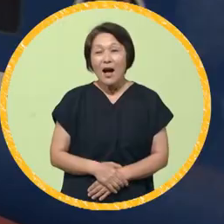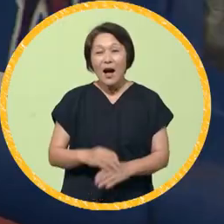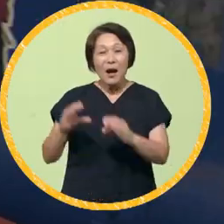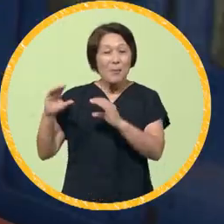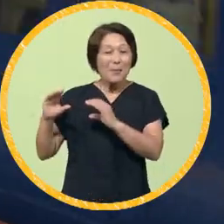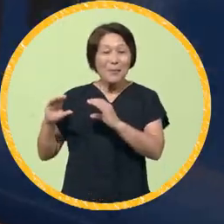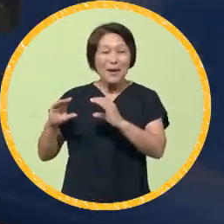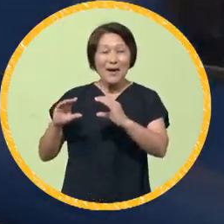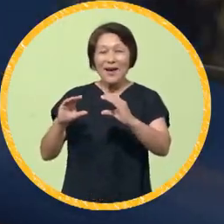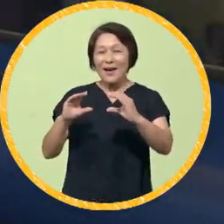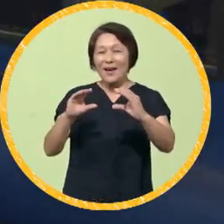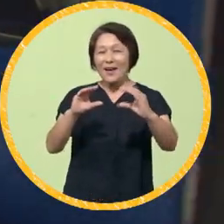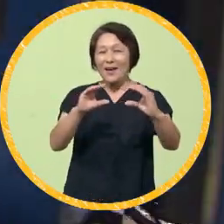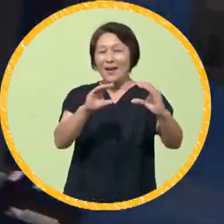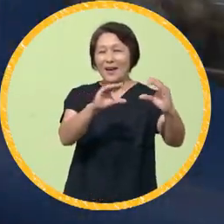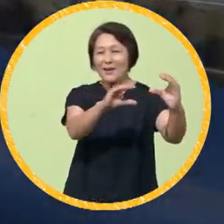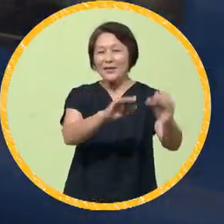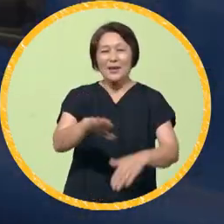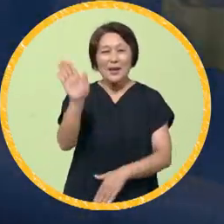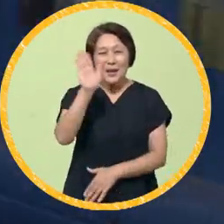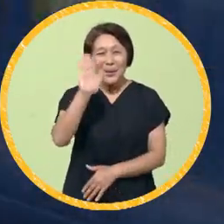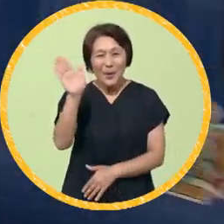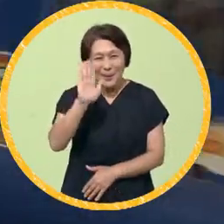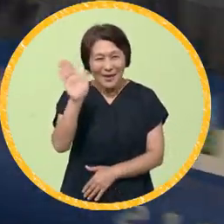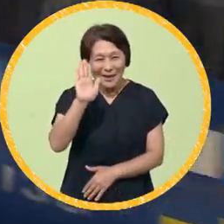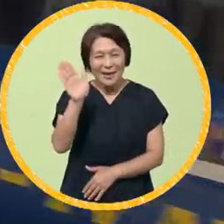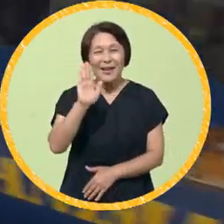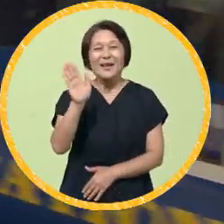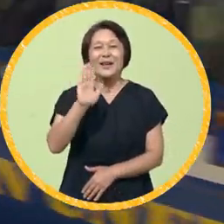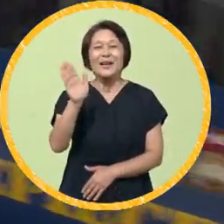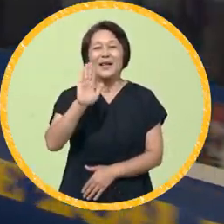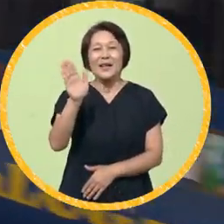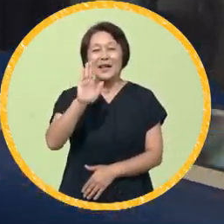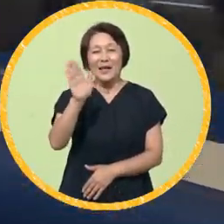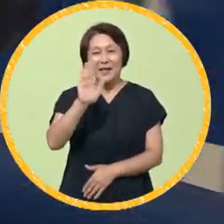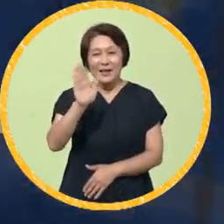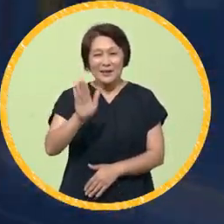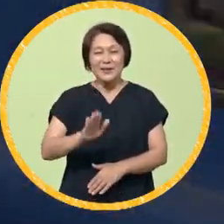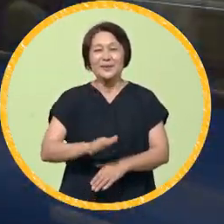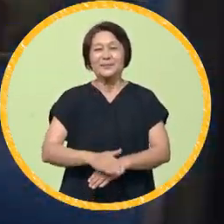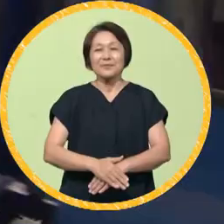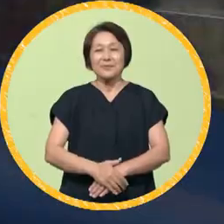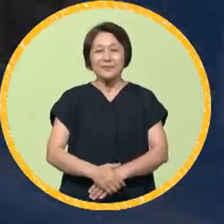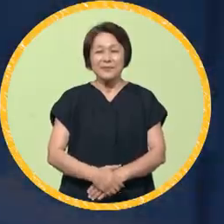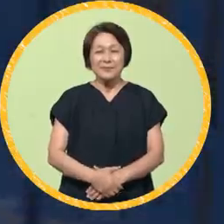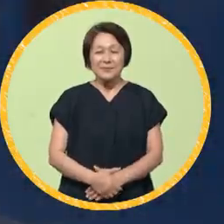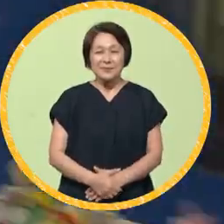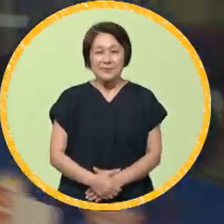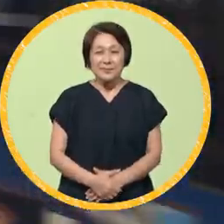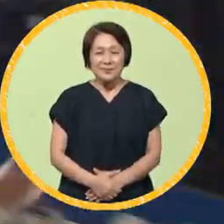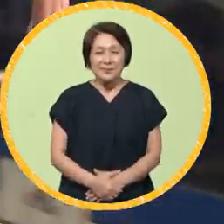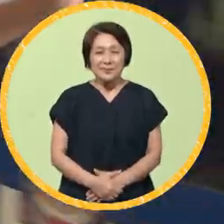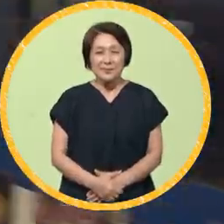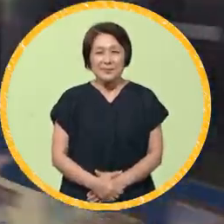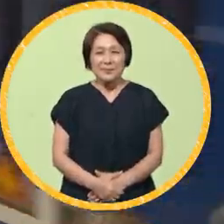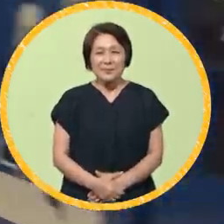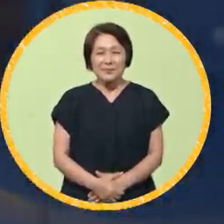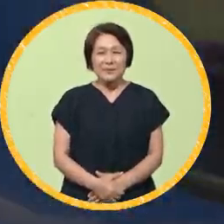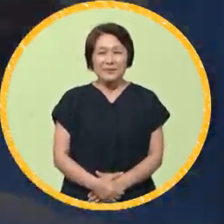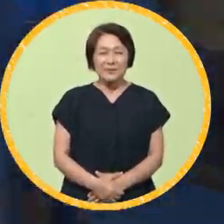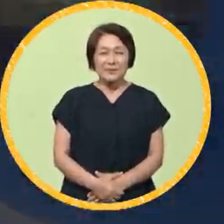たかった。バイバイバイバイ。あ、手振ってくれてる。バイバイバイバイ、行ってらっし